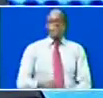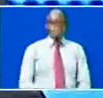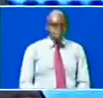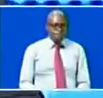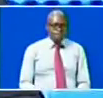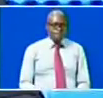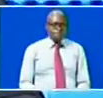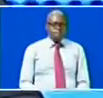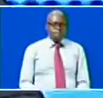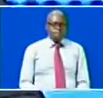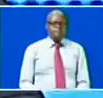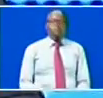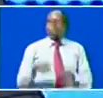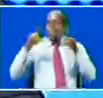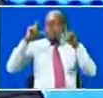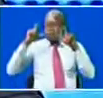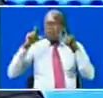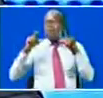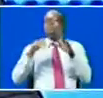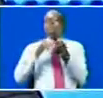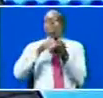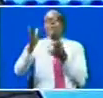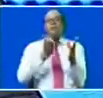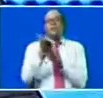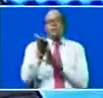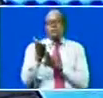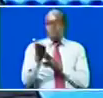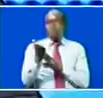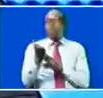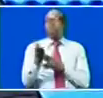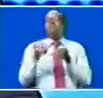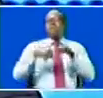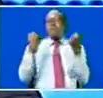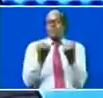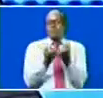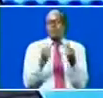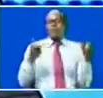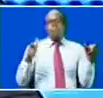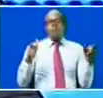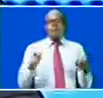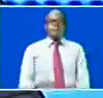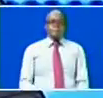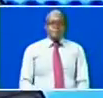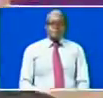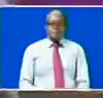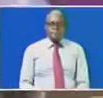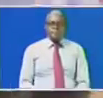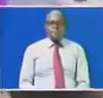Nairobi. Na ni picha ambazo ziliweza kusambazwa kupitia mitandao ya kijamii.